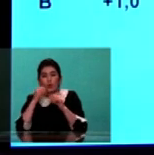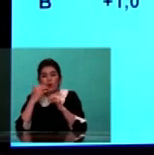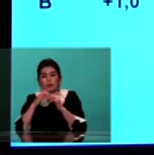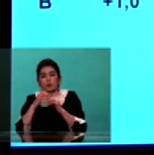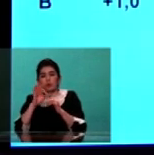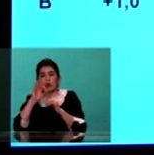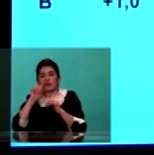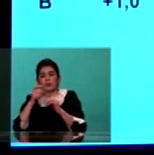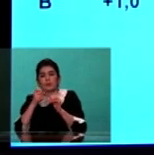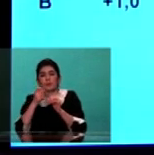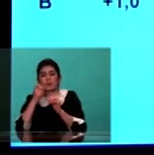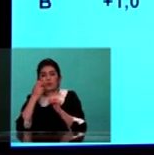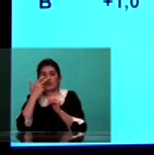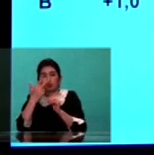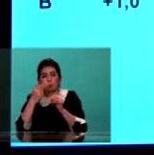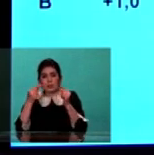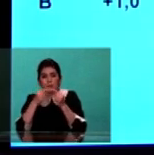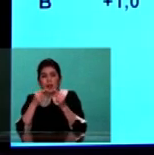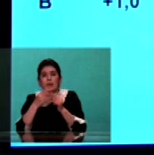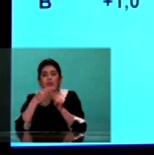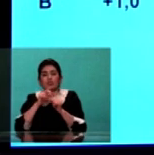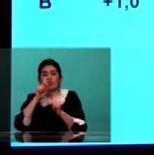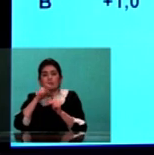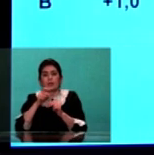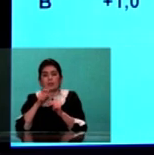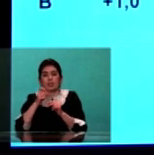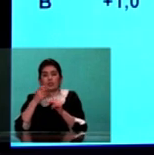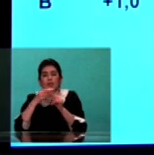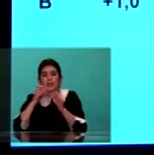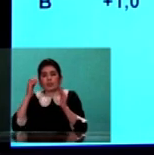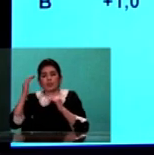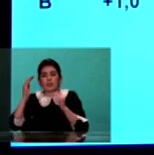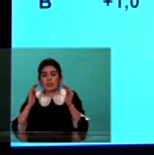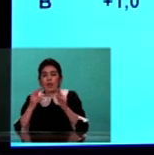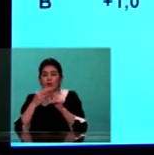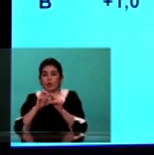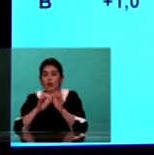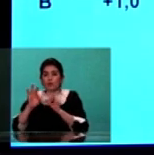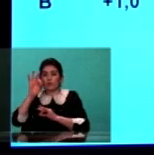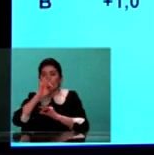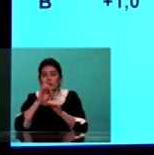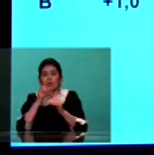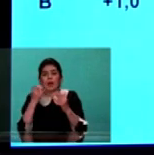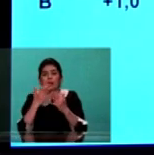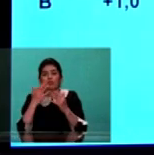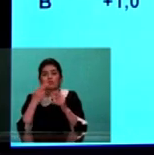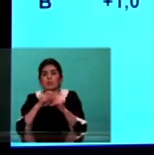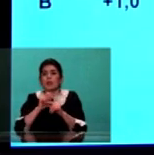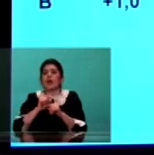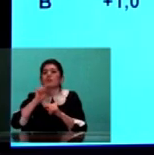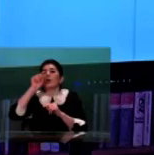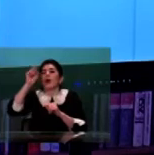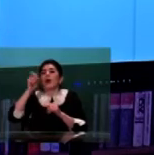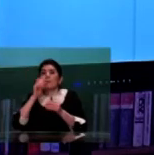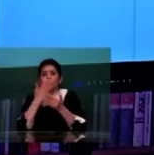arifmetigi 0.13 ga teng ekan. Bu chetlanishlar o'lchamlar jadvali. Demak, qanchaga chetga o'tib ketdim